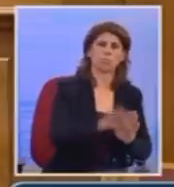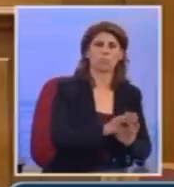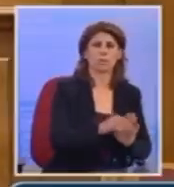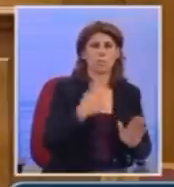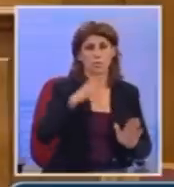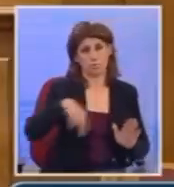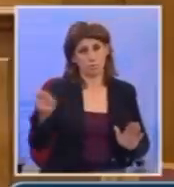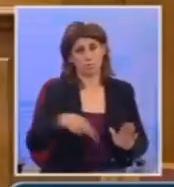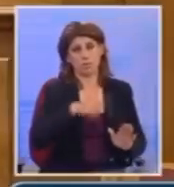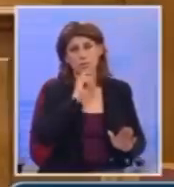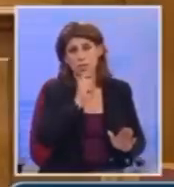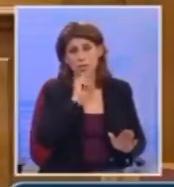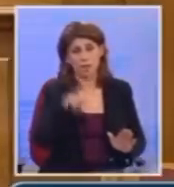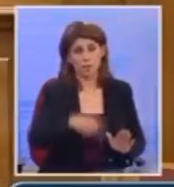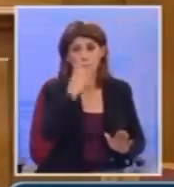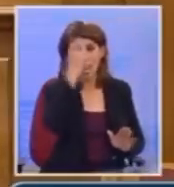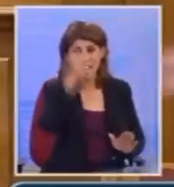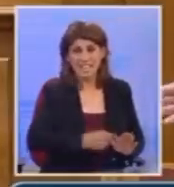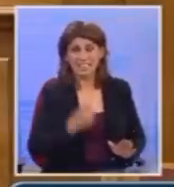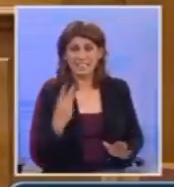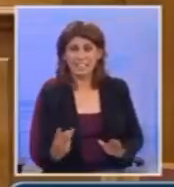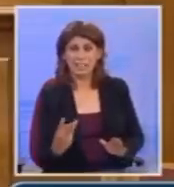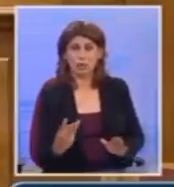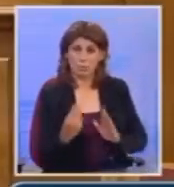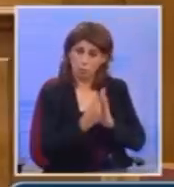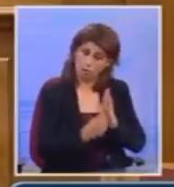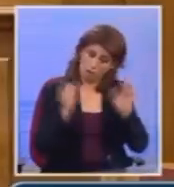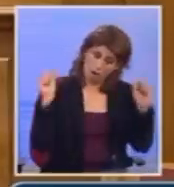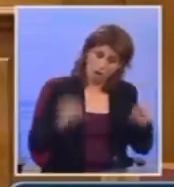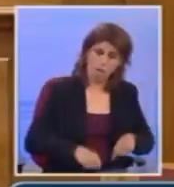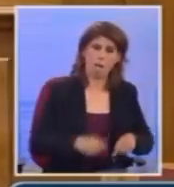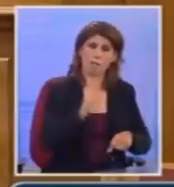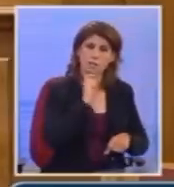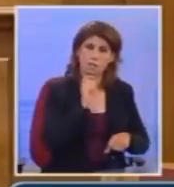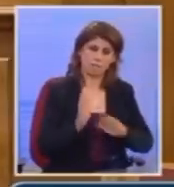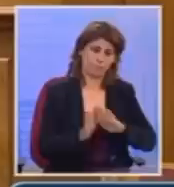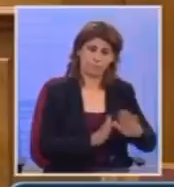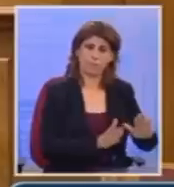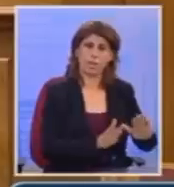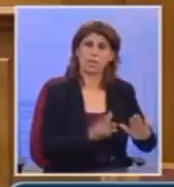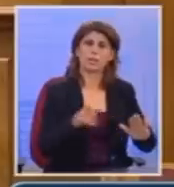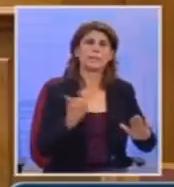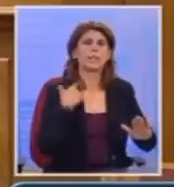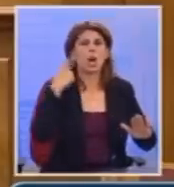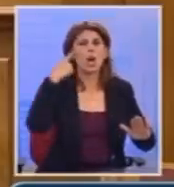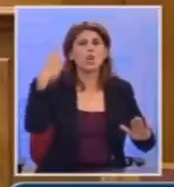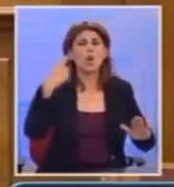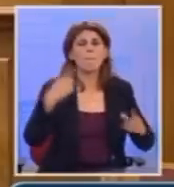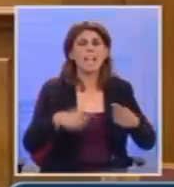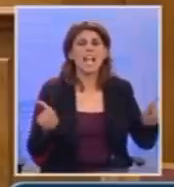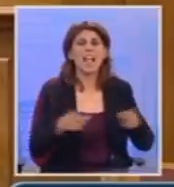και μεταφέρουμε αυτό το 1/3 πέραν της μοριοδότησης που ανήκε στη συνέντευξη στην γνώμη των